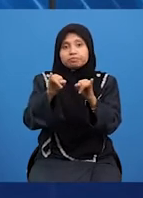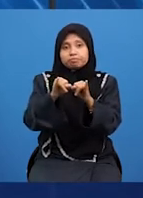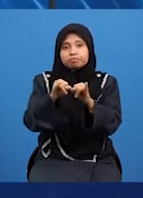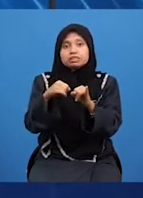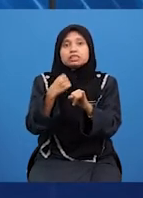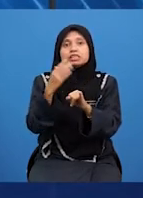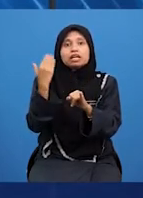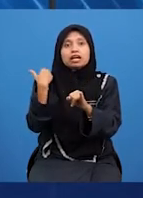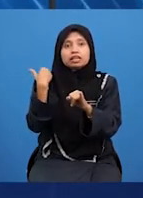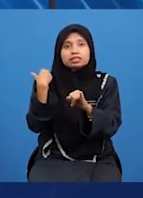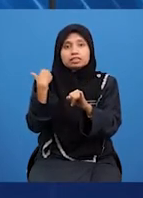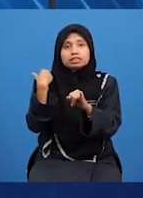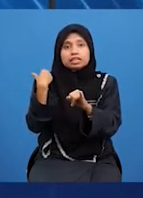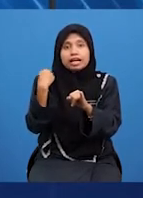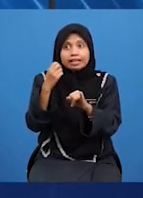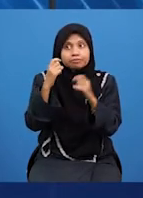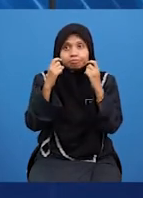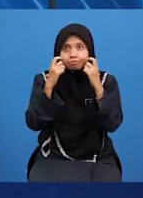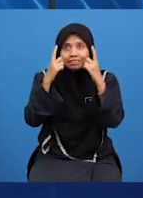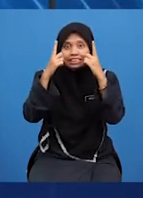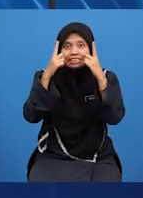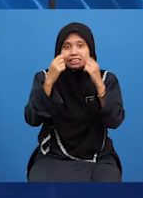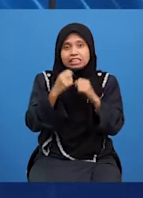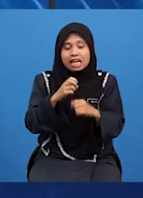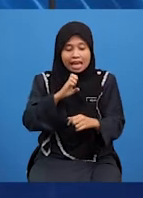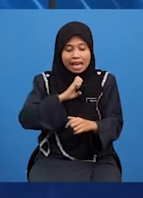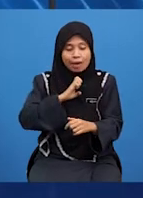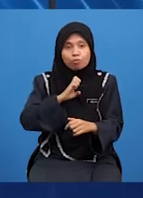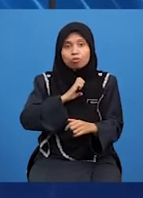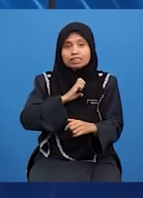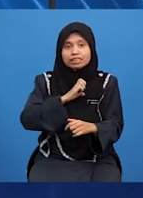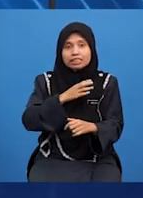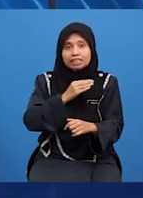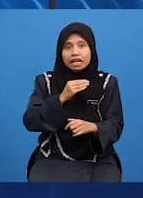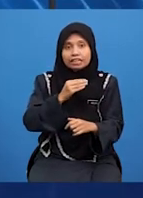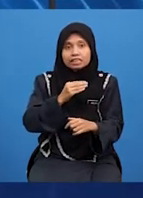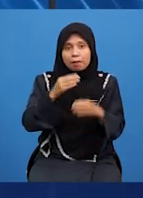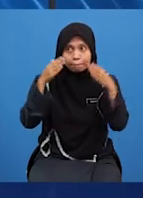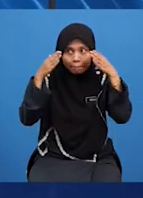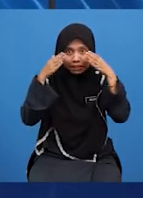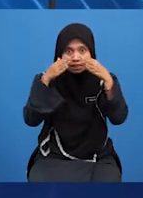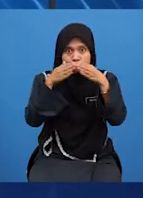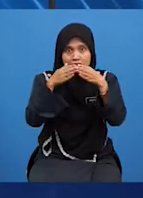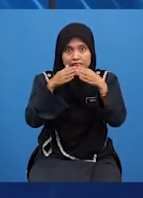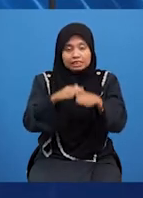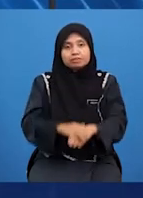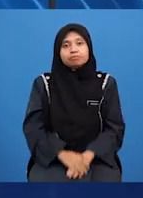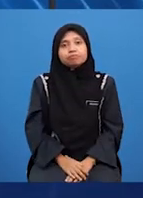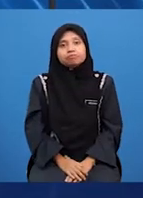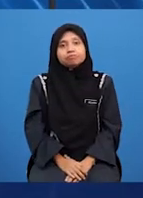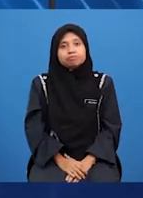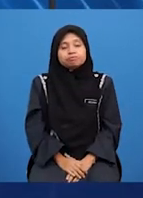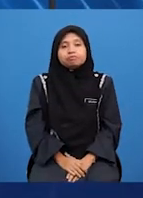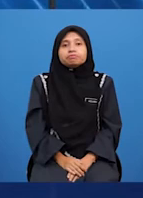kita ada juga ekspresi, emosi dan persepsi. Oh, terasa seseorang sampai ke jantung.